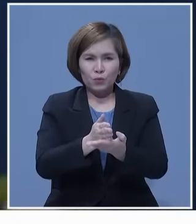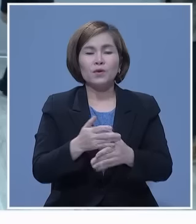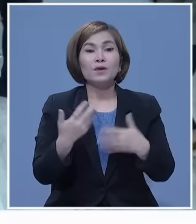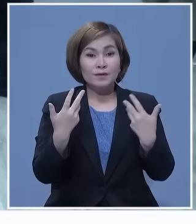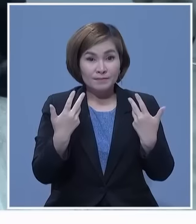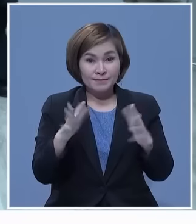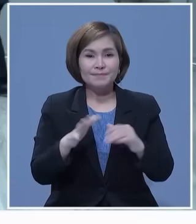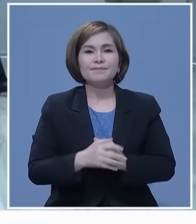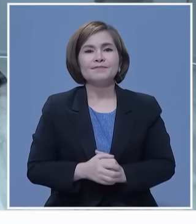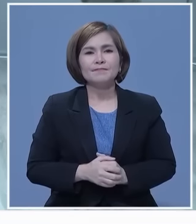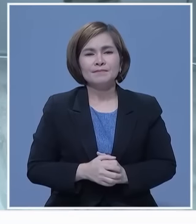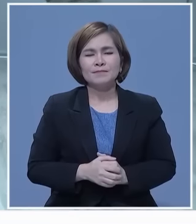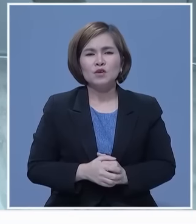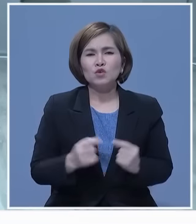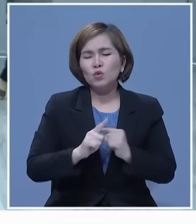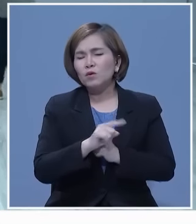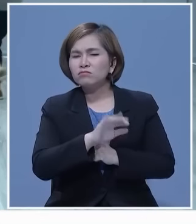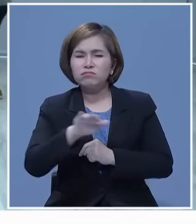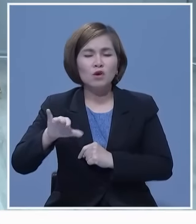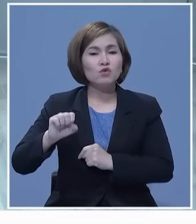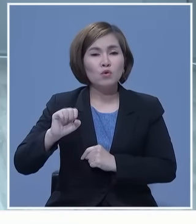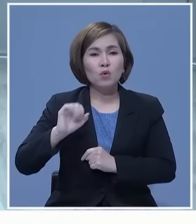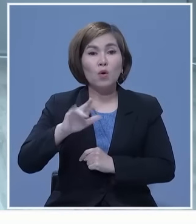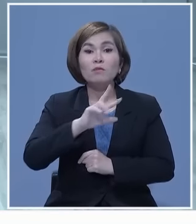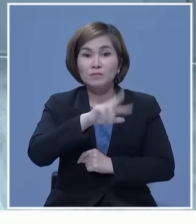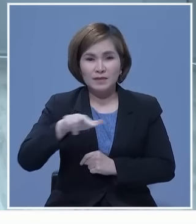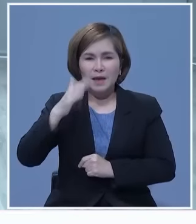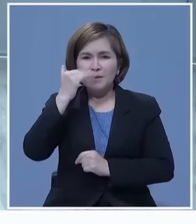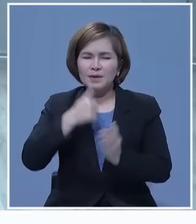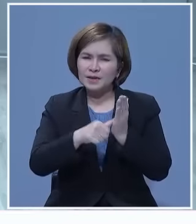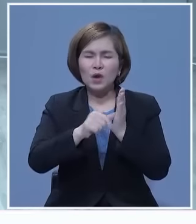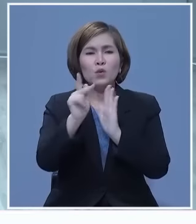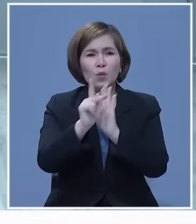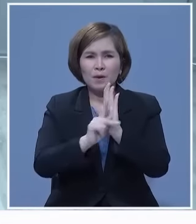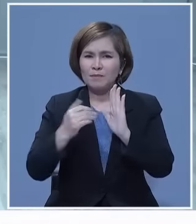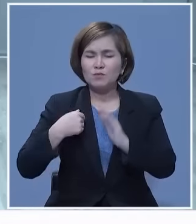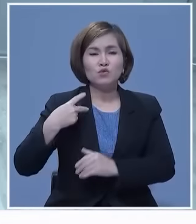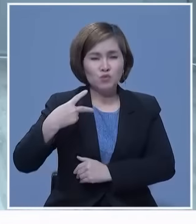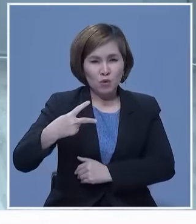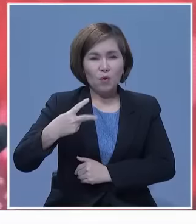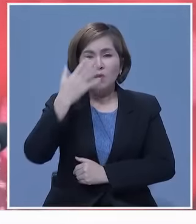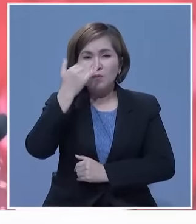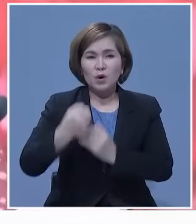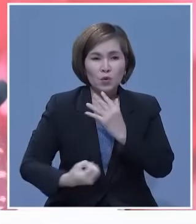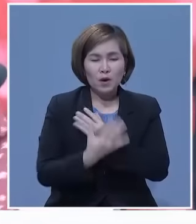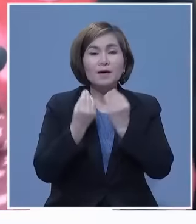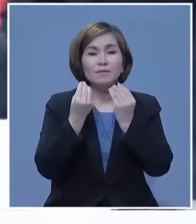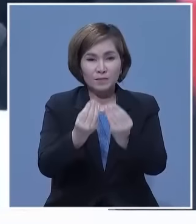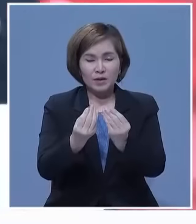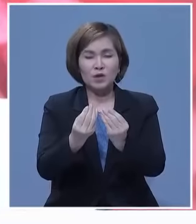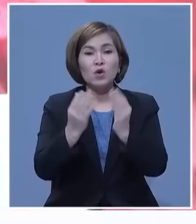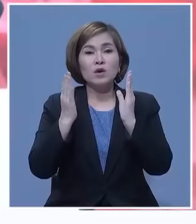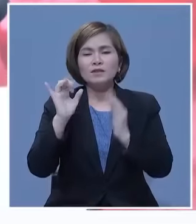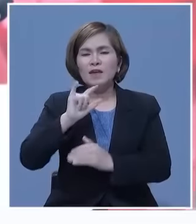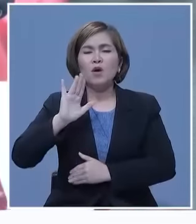นัฐวุฒินะครับก็ยังคงเดินหน้ารวมเสียงสสเพื่อไทยเพื่อผลักดันแก้กฎหมาย 2ฉบับเปิดโอกาสให้ญาติของพี่น้องเสื้อแดงยื่น